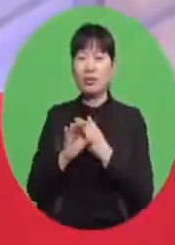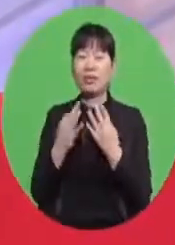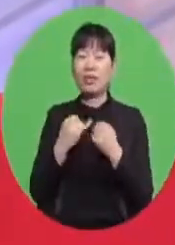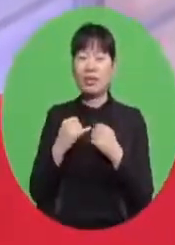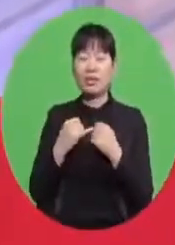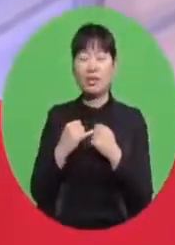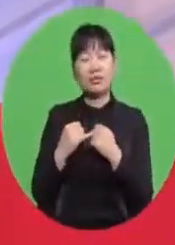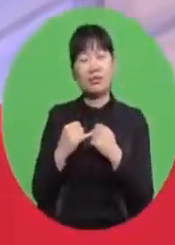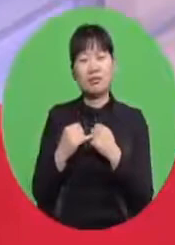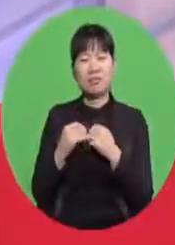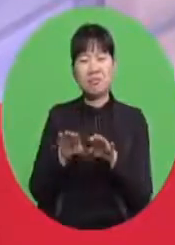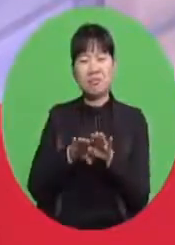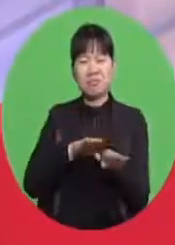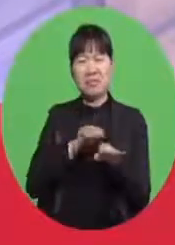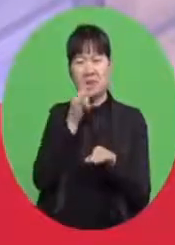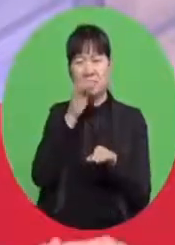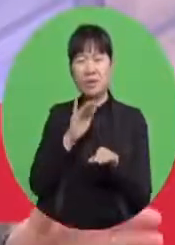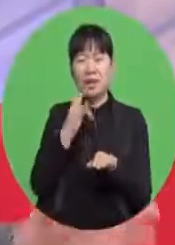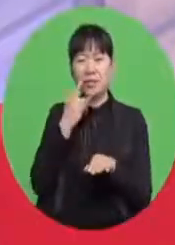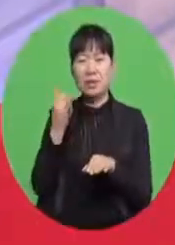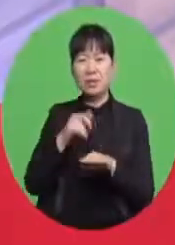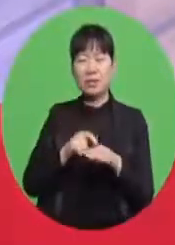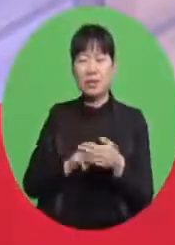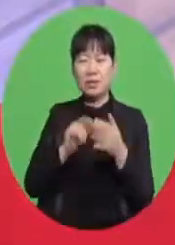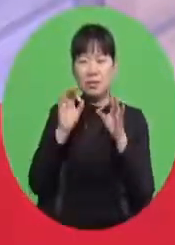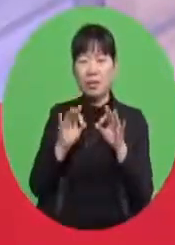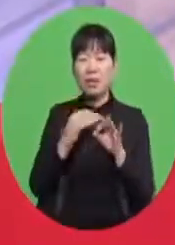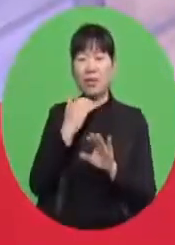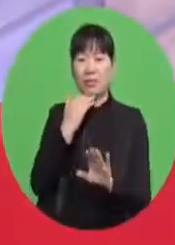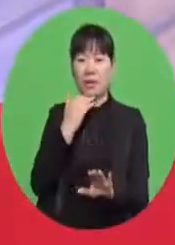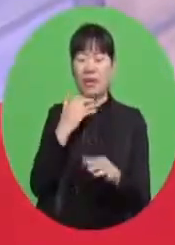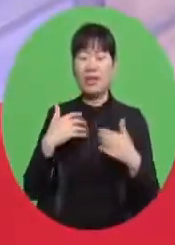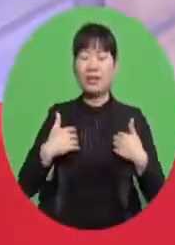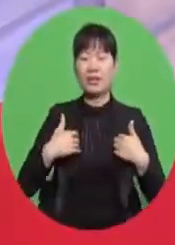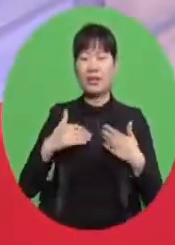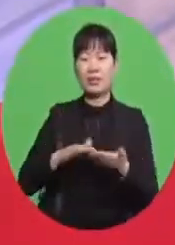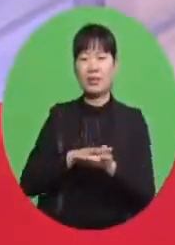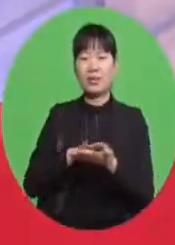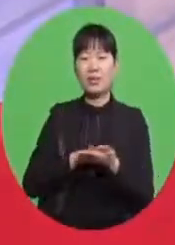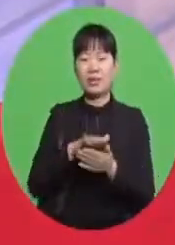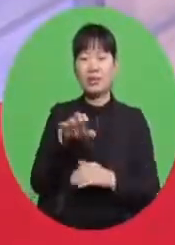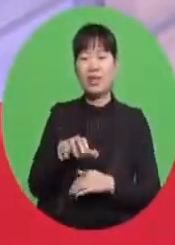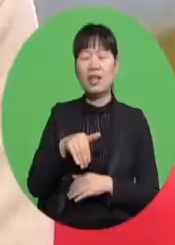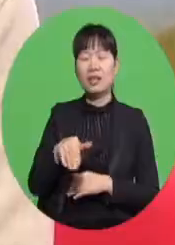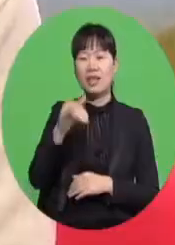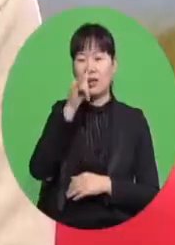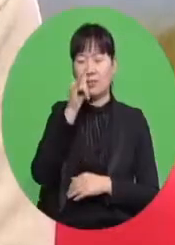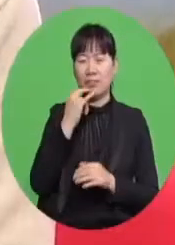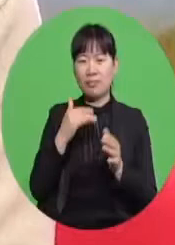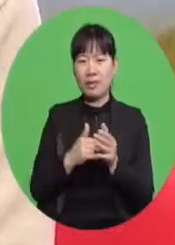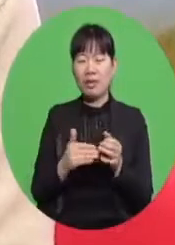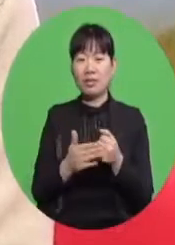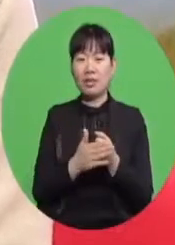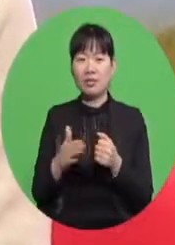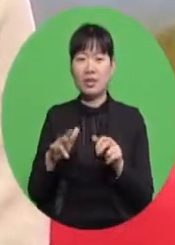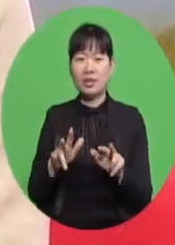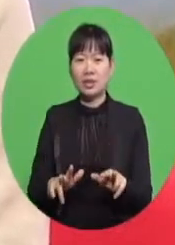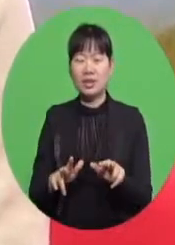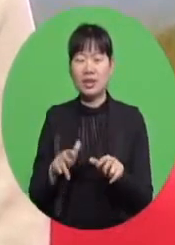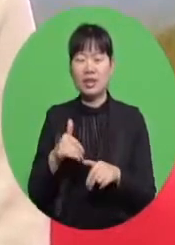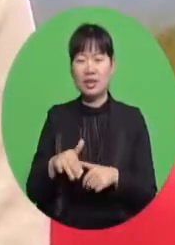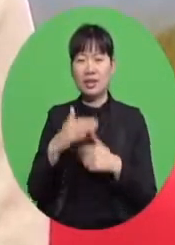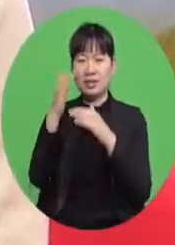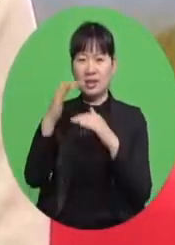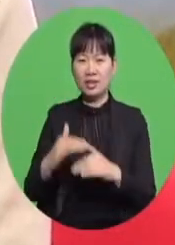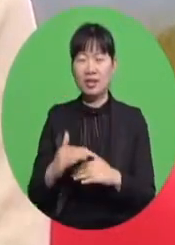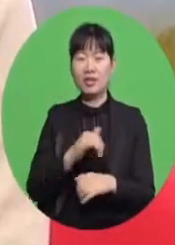하지만 부모님 마음에는 이제 좀 있으면은 즐거운 놀이동산을 간단 말이에요. 그렇죠. 그러니까 지금 가는 이